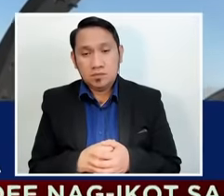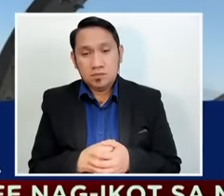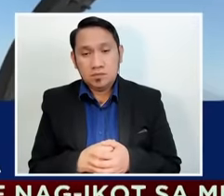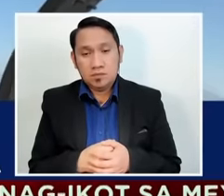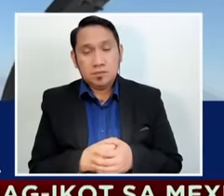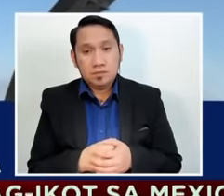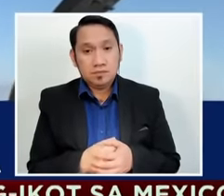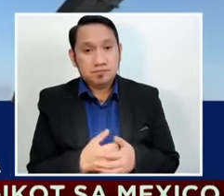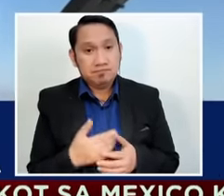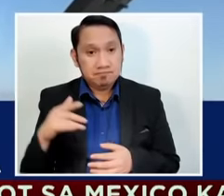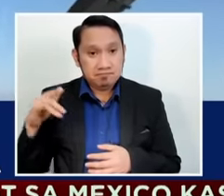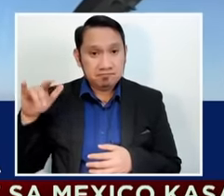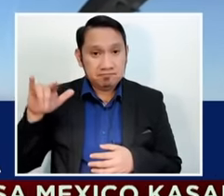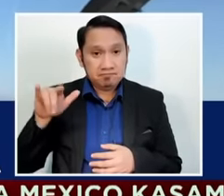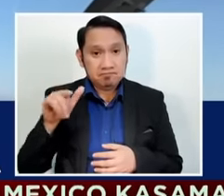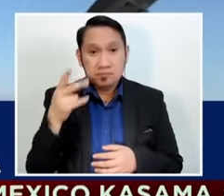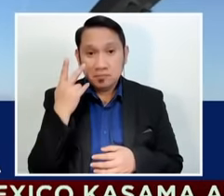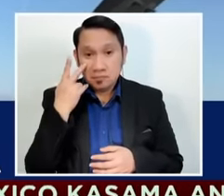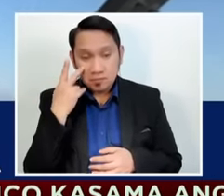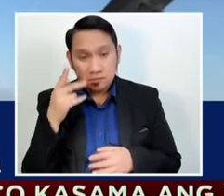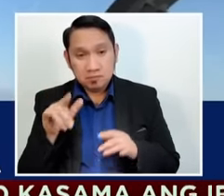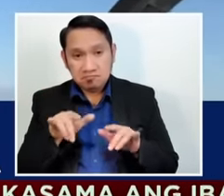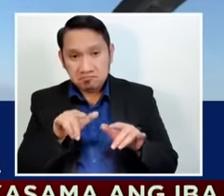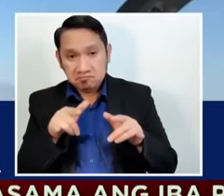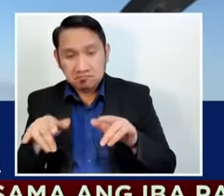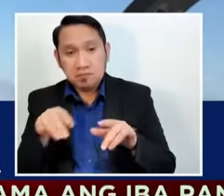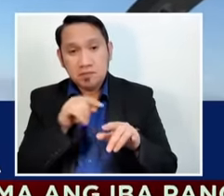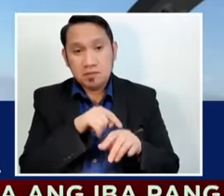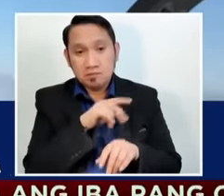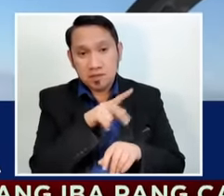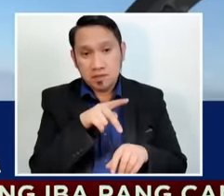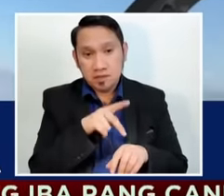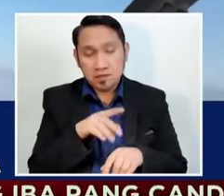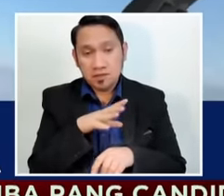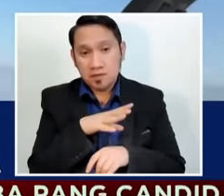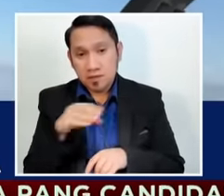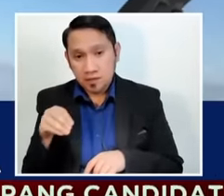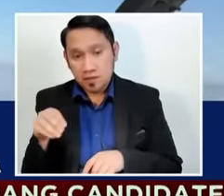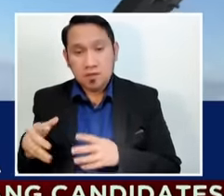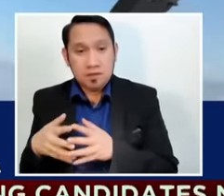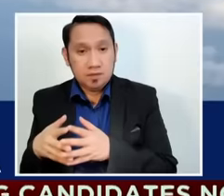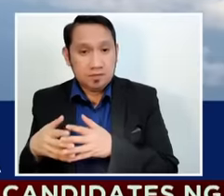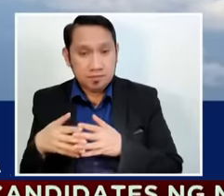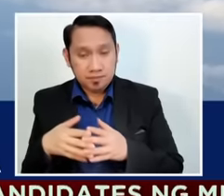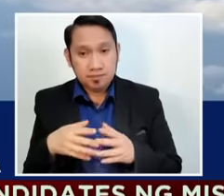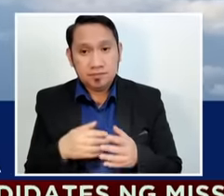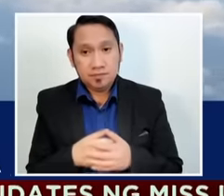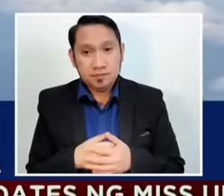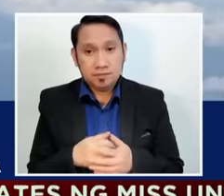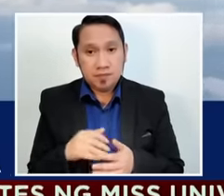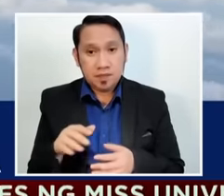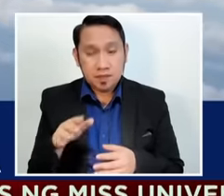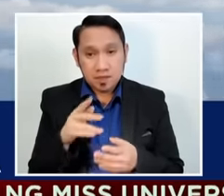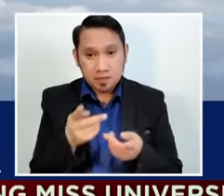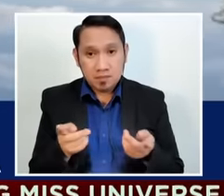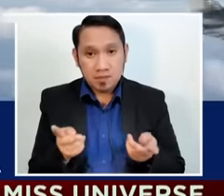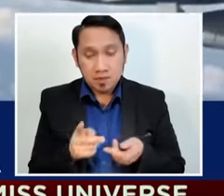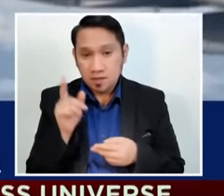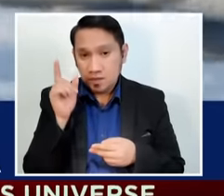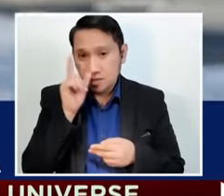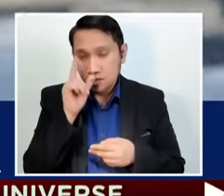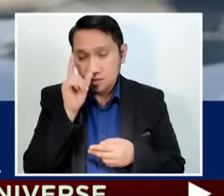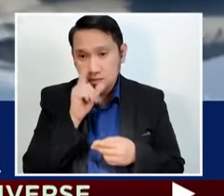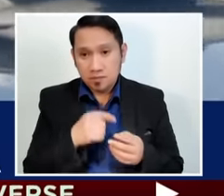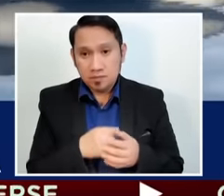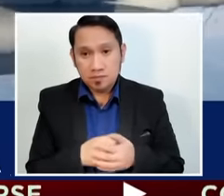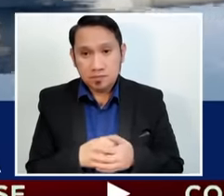Magkasabay na lumipad ang mga aircraft ng Philippine Air Force at US Indo-Pacific Command sa ilang lugar sa Luzon. Kabilang ang joint flight na